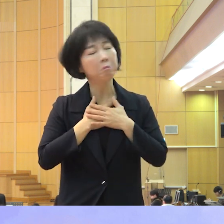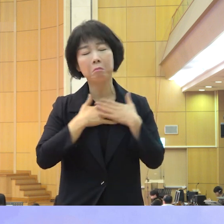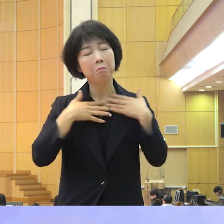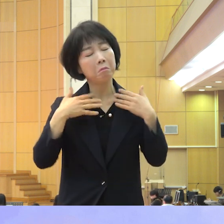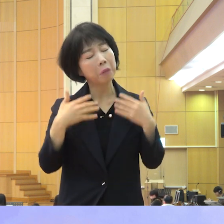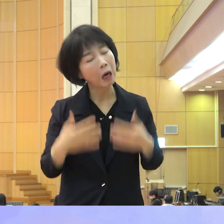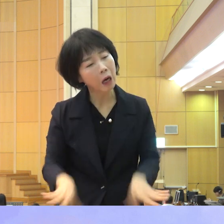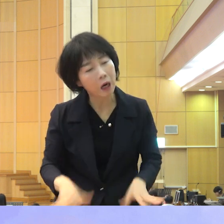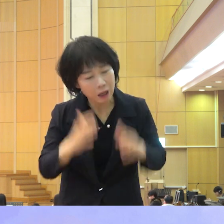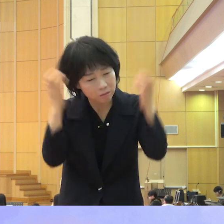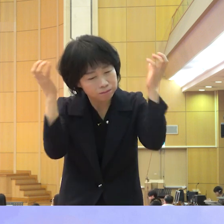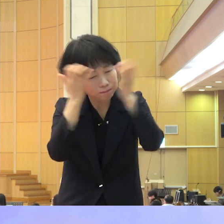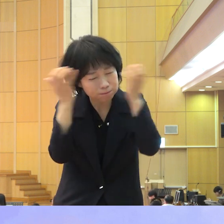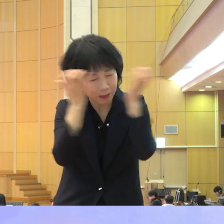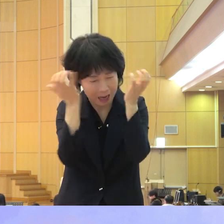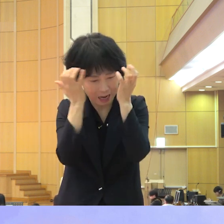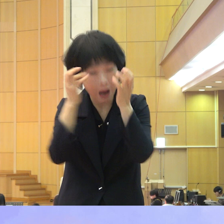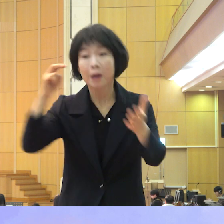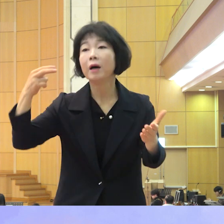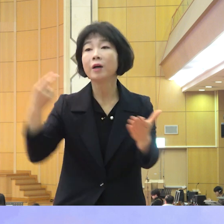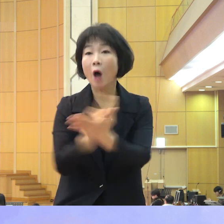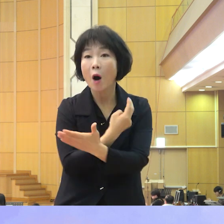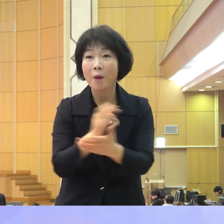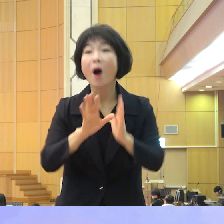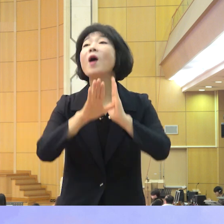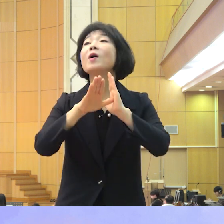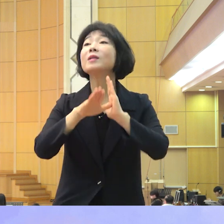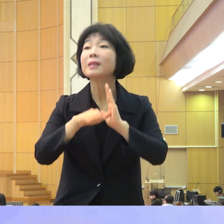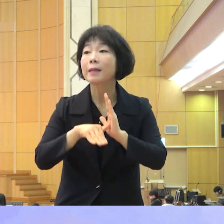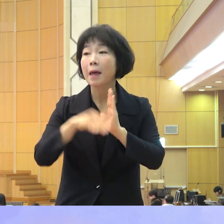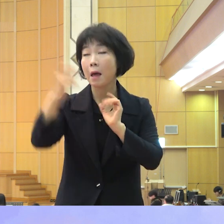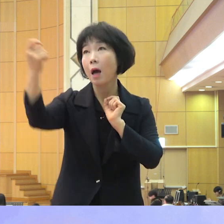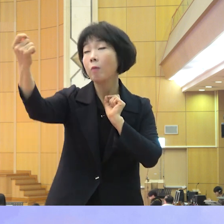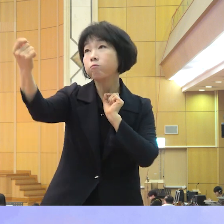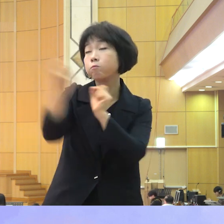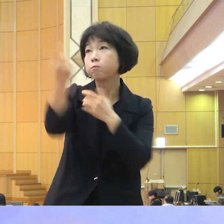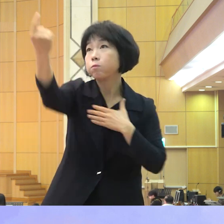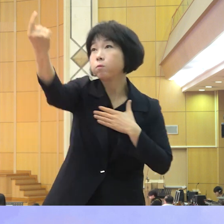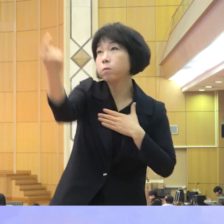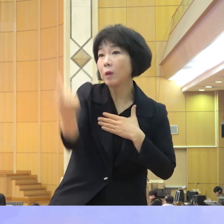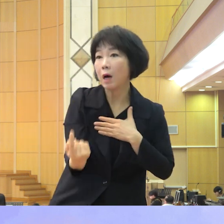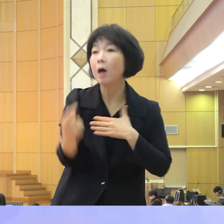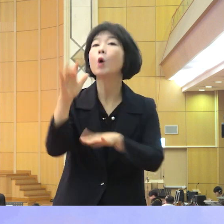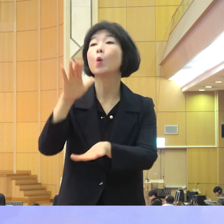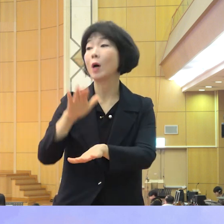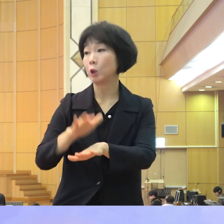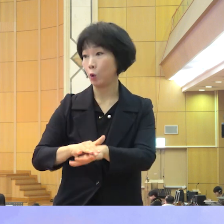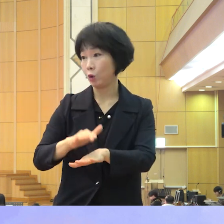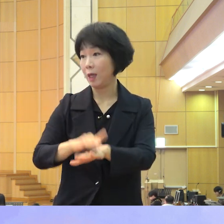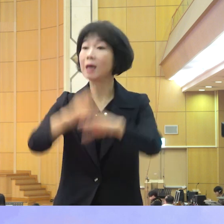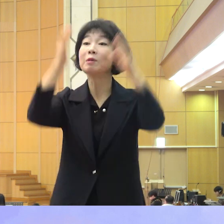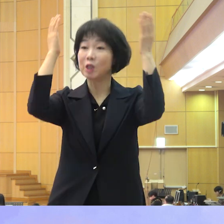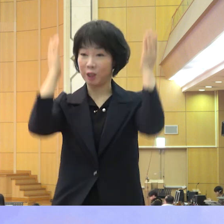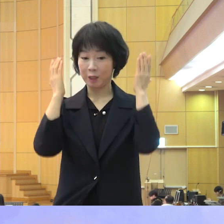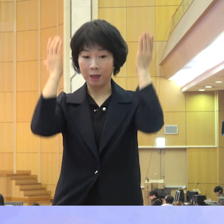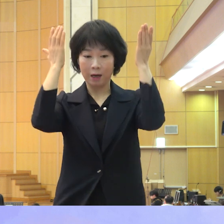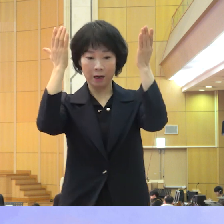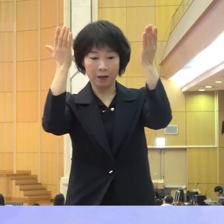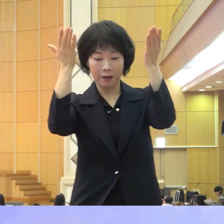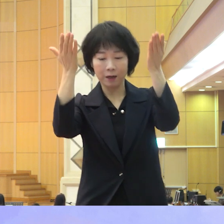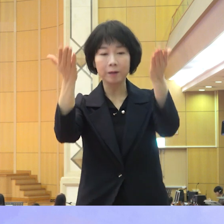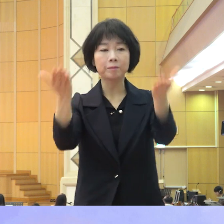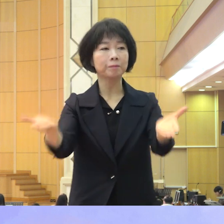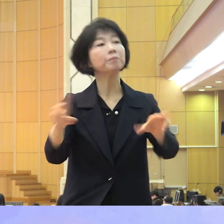않아도 지치고 권하여 넘어질 때면 다가와 손